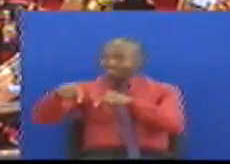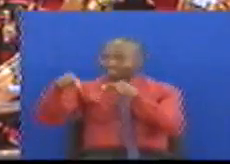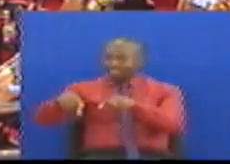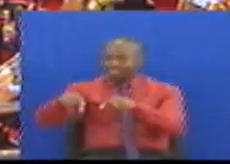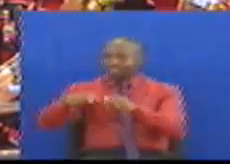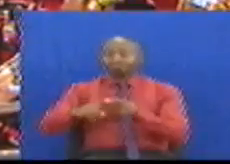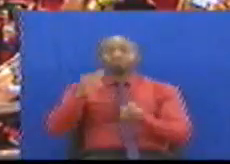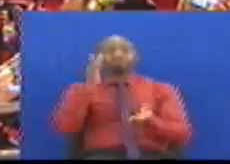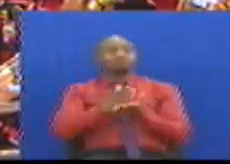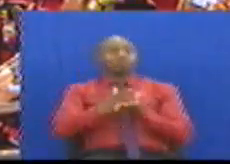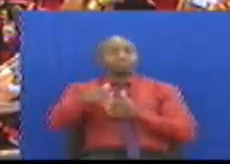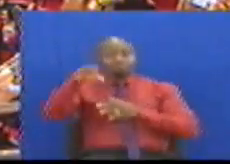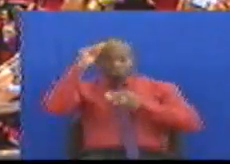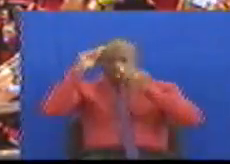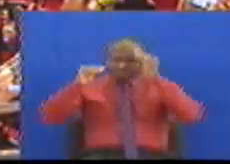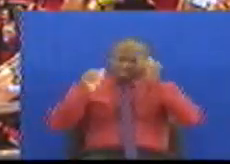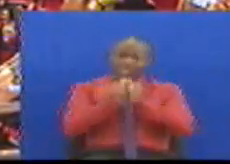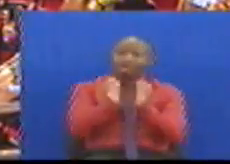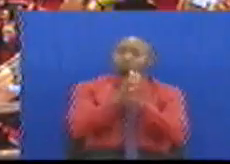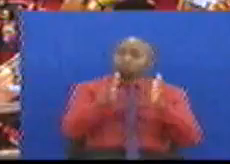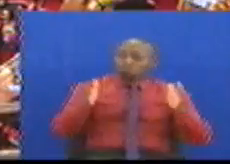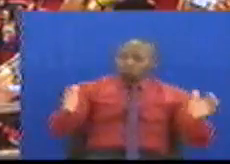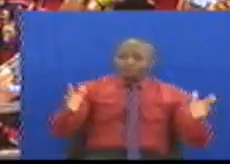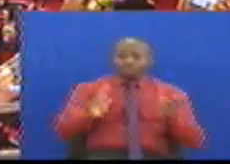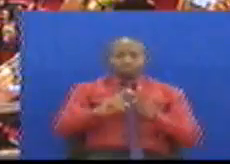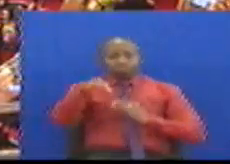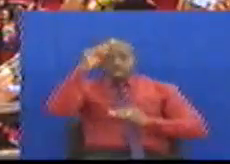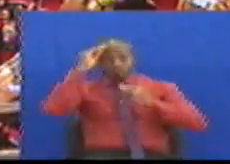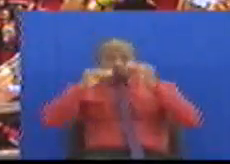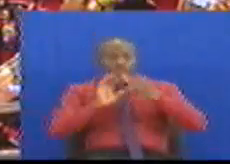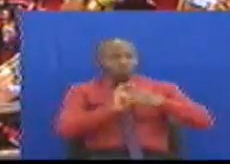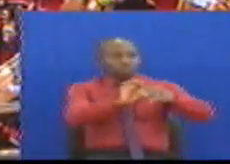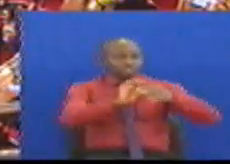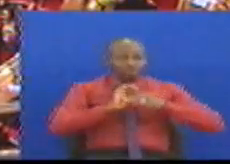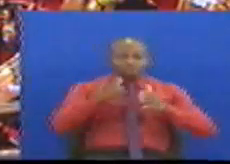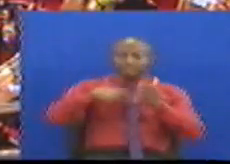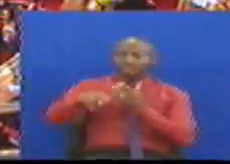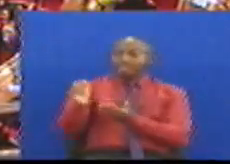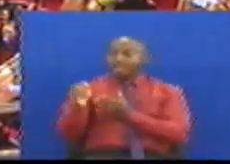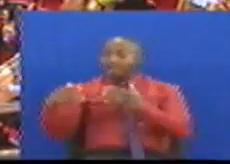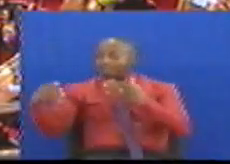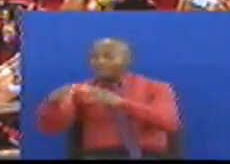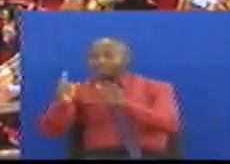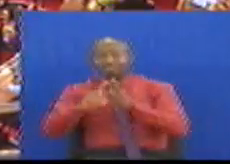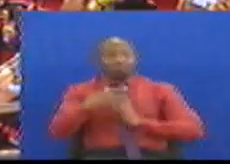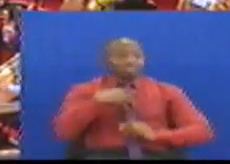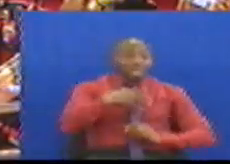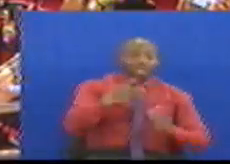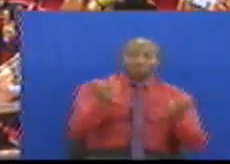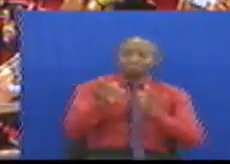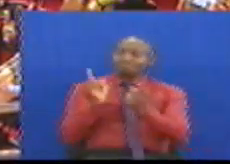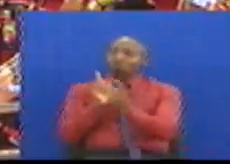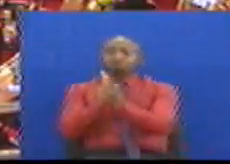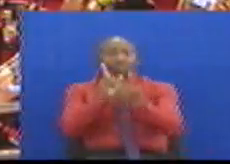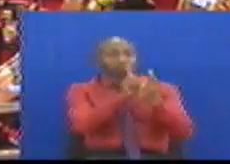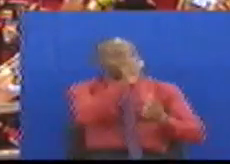kweli nimejifunza kitu kikubwa sana. Nimejifunza ushirikiano baina ya kamati na wizara, lakini pia nimewakuta watu wema